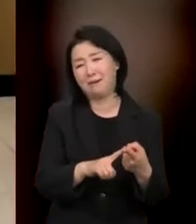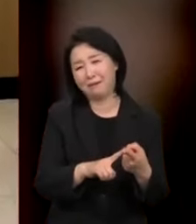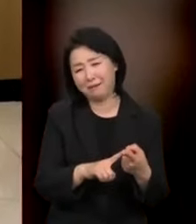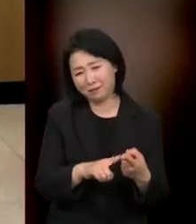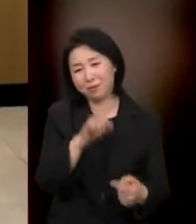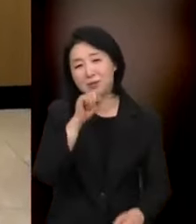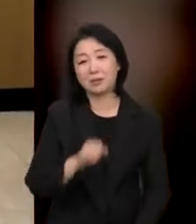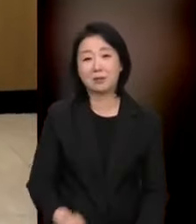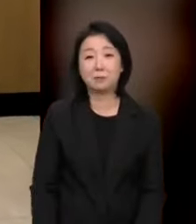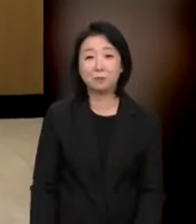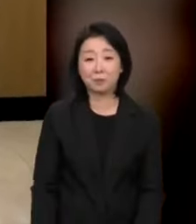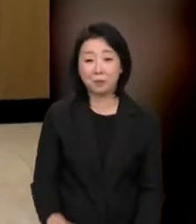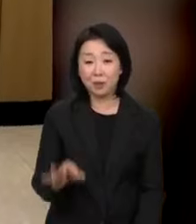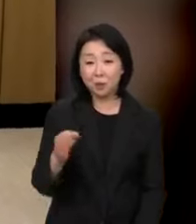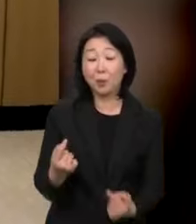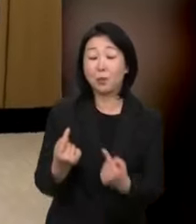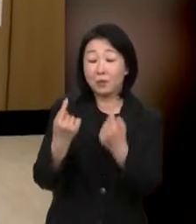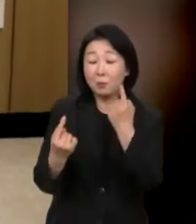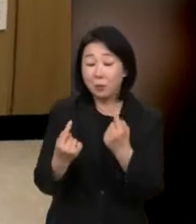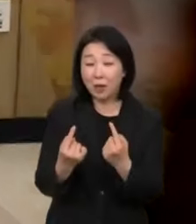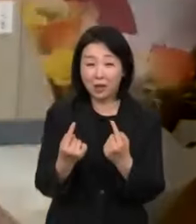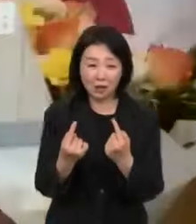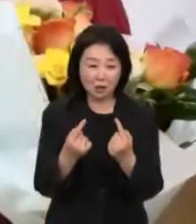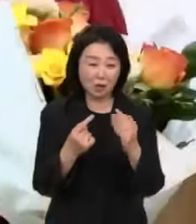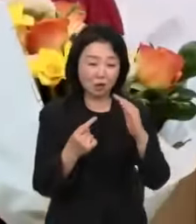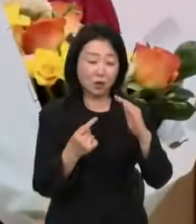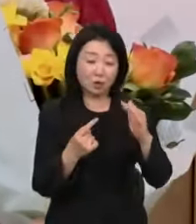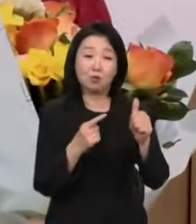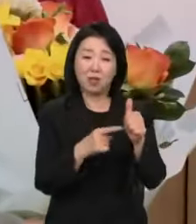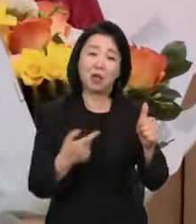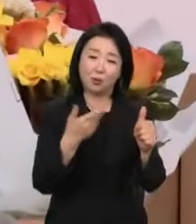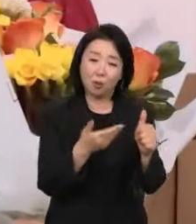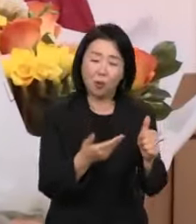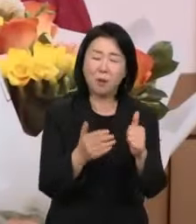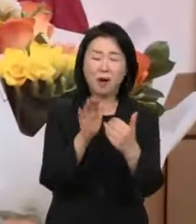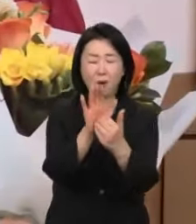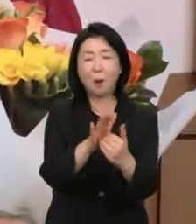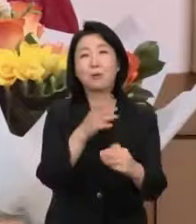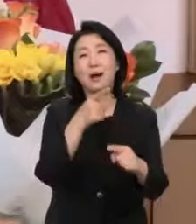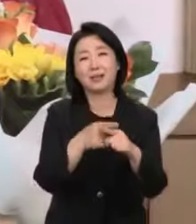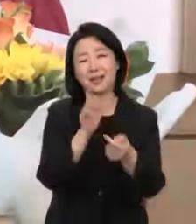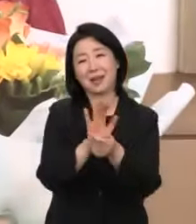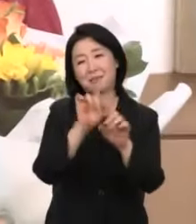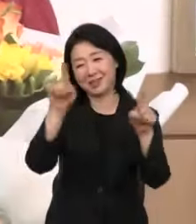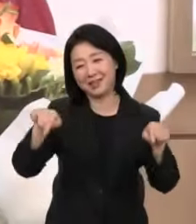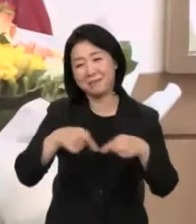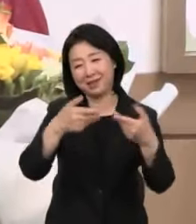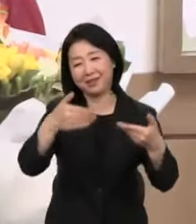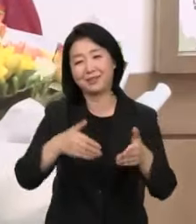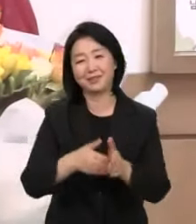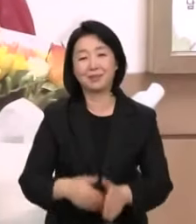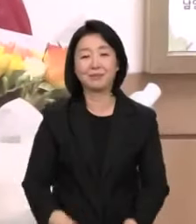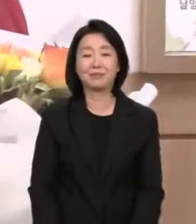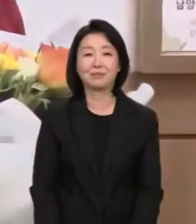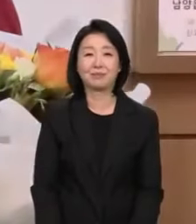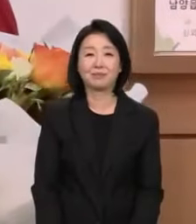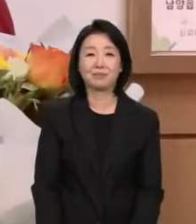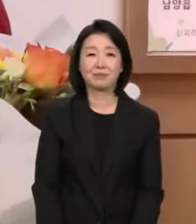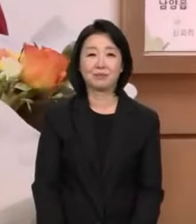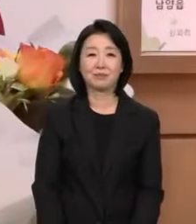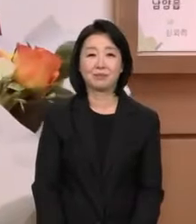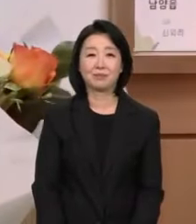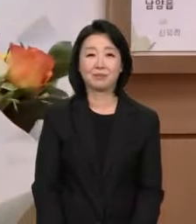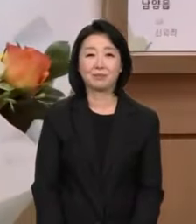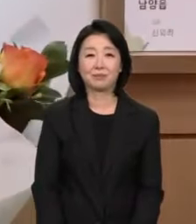금액 이상으로 소중한 돈을 주인에게 돌려준 남성. 몇 번을 거부하다 감사장을 받아들었습니다. JTBC